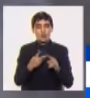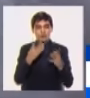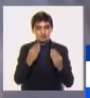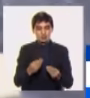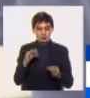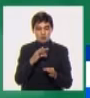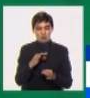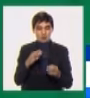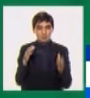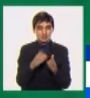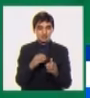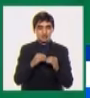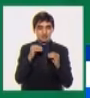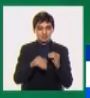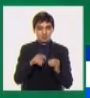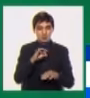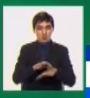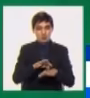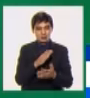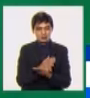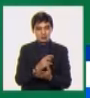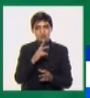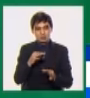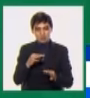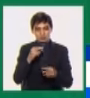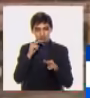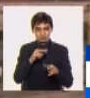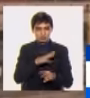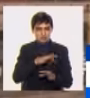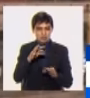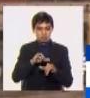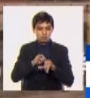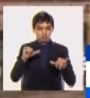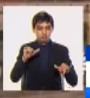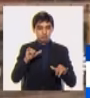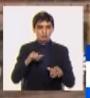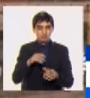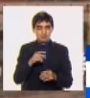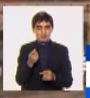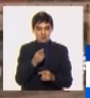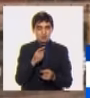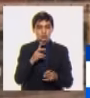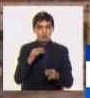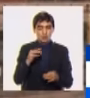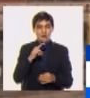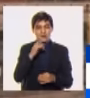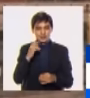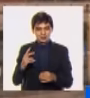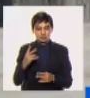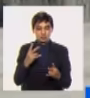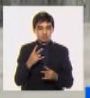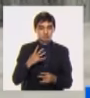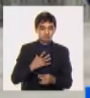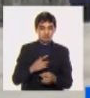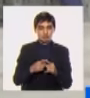фиксируется меньше 10000 заболевших но несмотря на то что темпы прироста замедлились в карантине россиянам придется жить